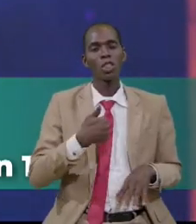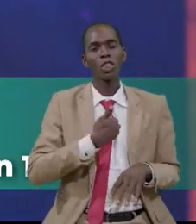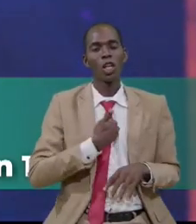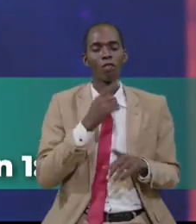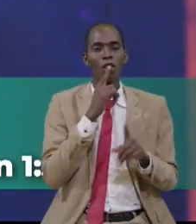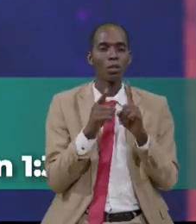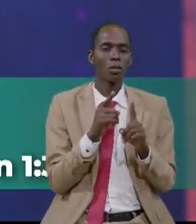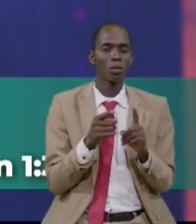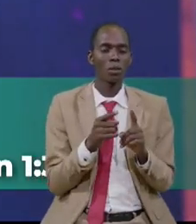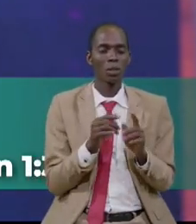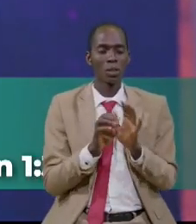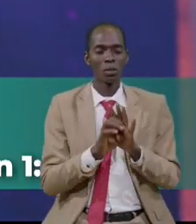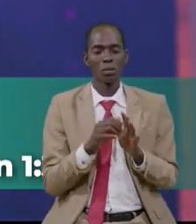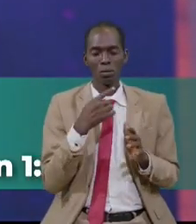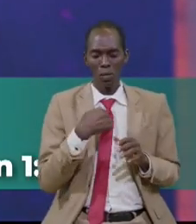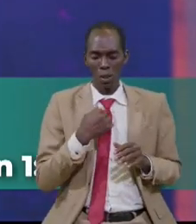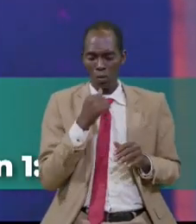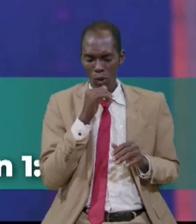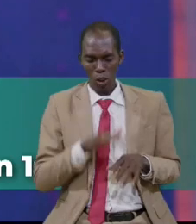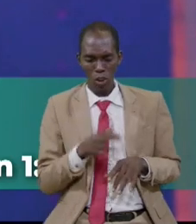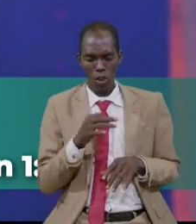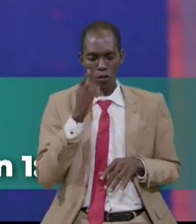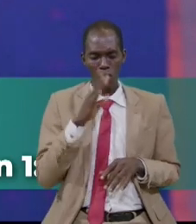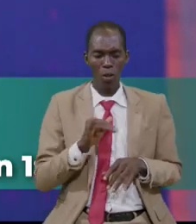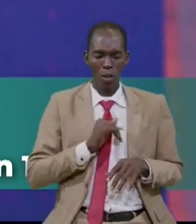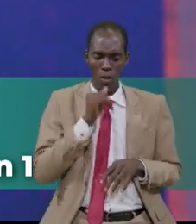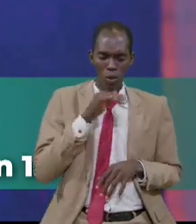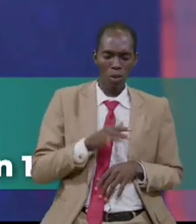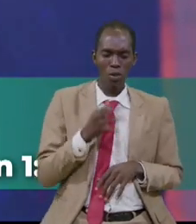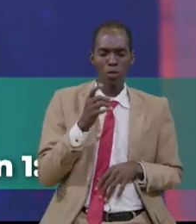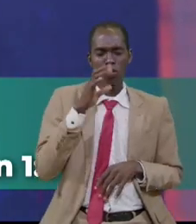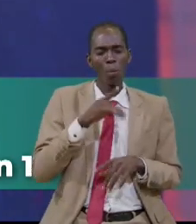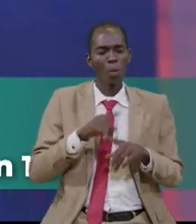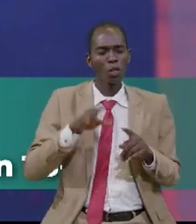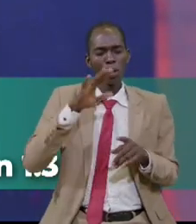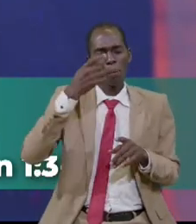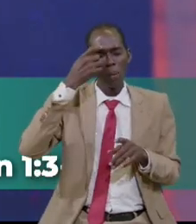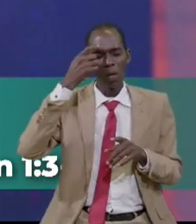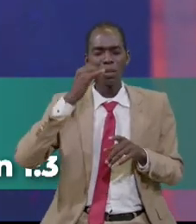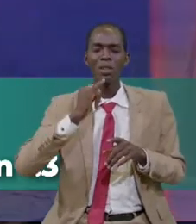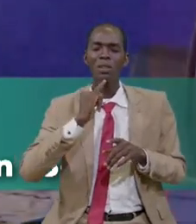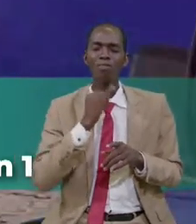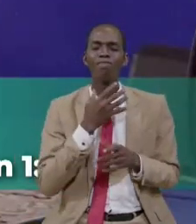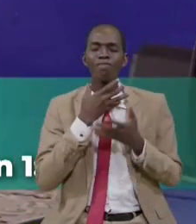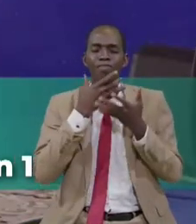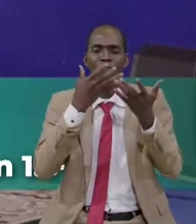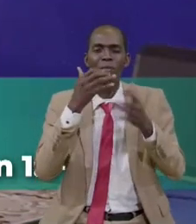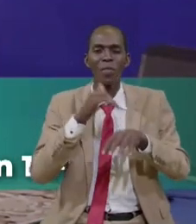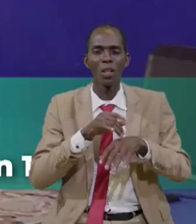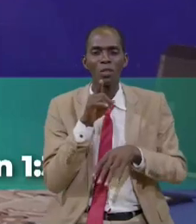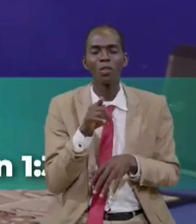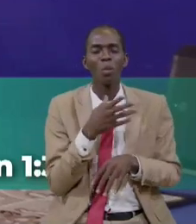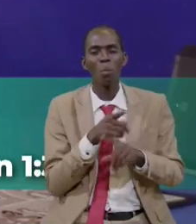suis un enfant de Dieu. Ta conscience crie. Et tu continues à te répéter, je suis enfant de Dieu. Ça